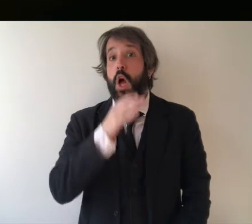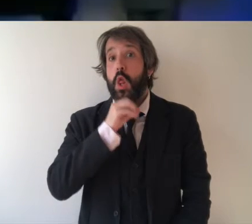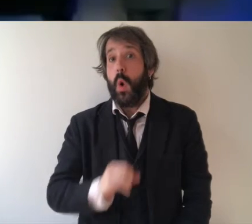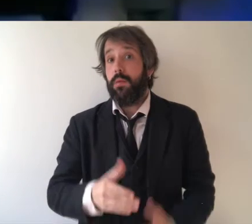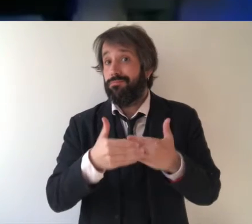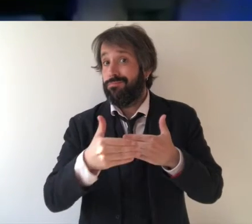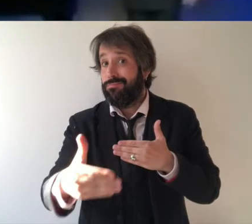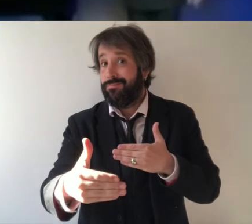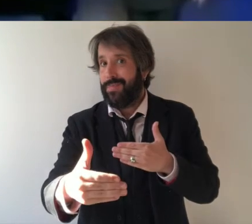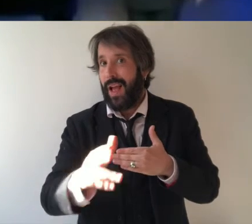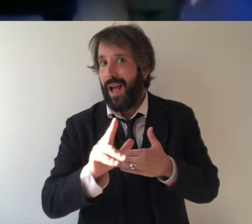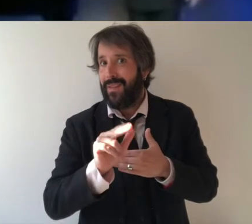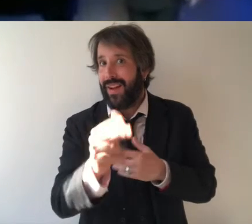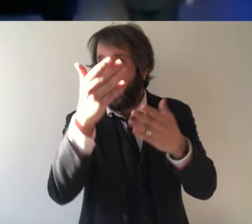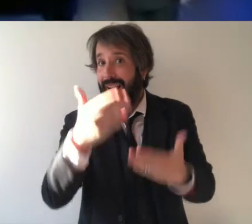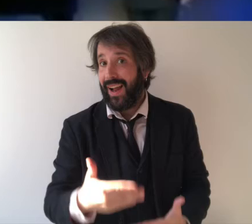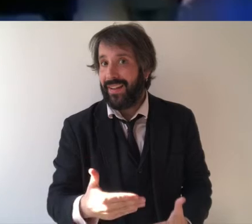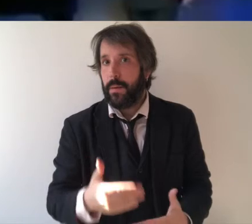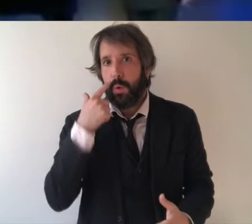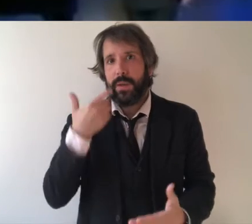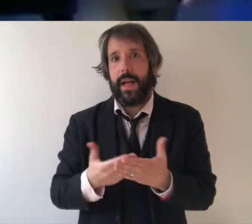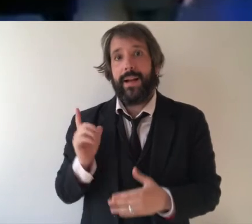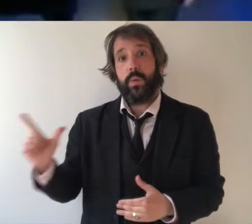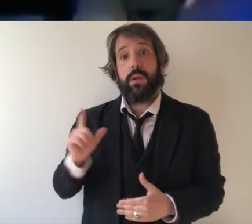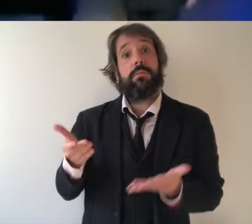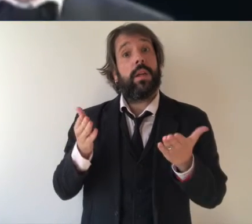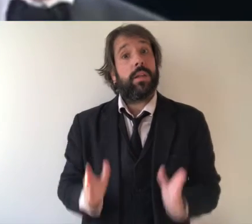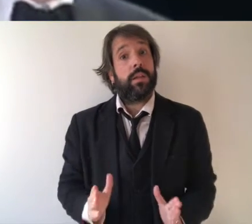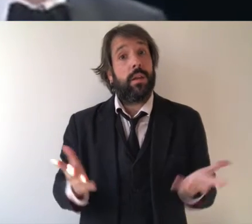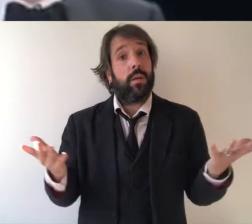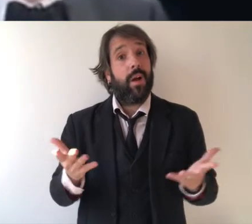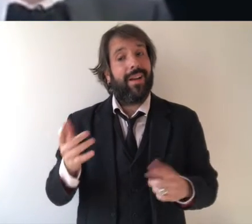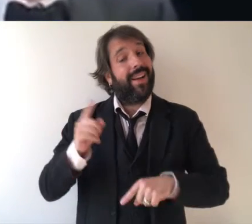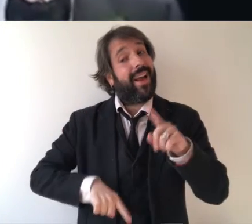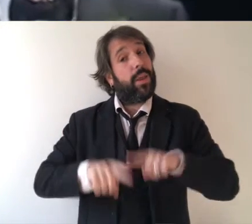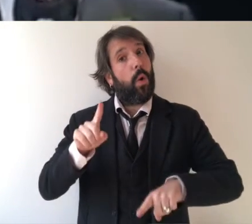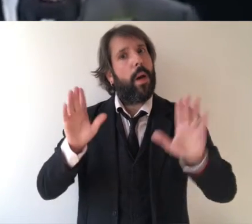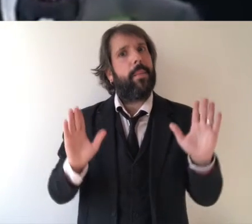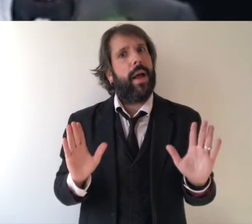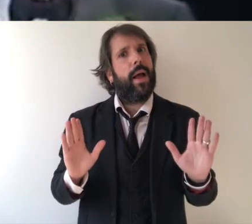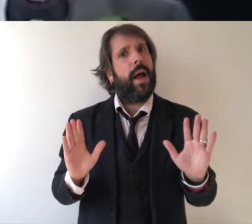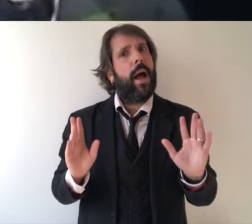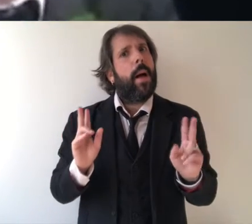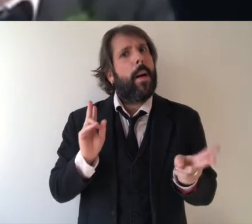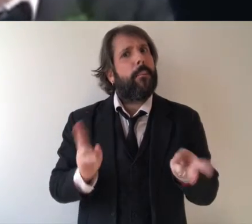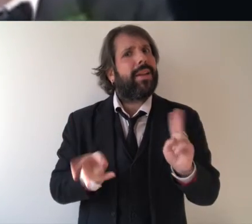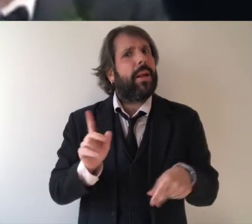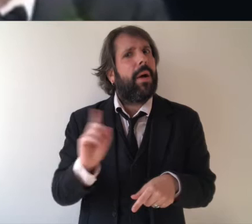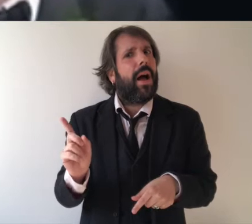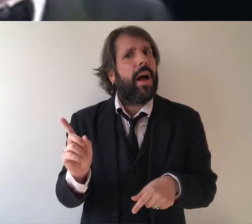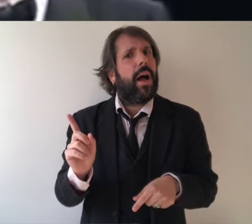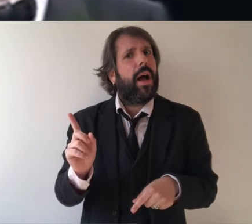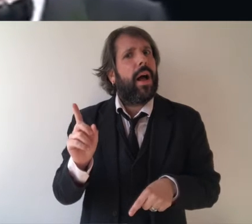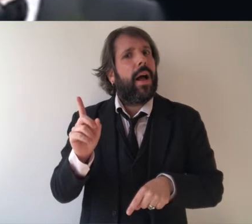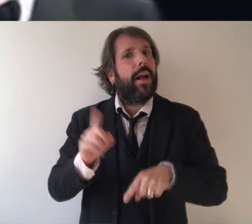Noël approche, aussi avons-nous décidé avec Alexandre de vous faire un cadeau, mais peut-être pas le